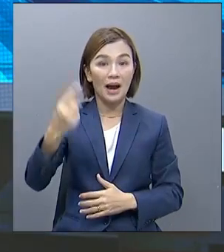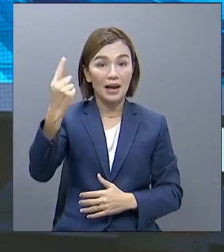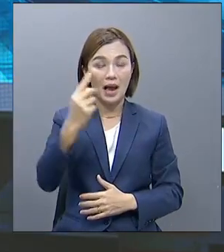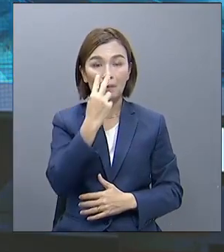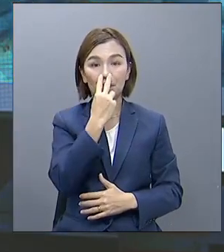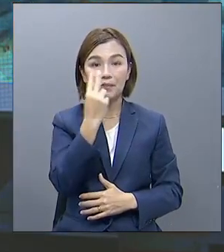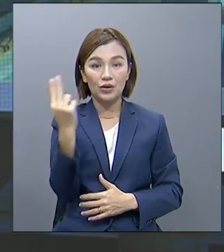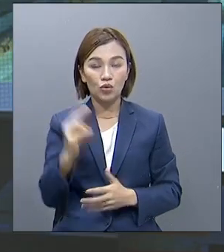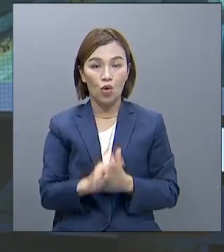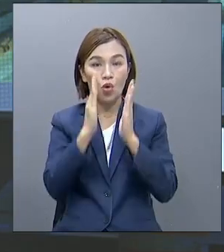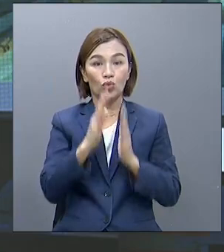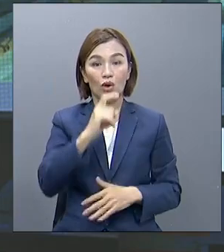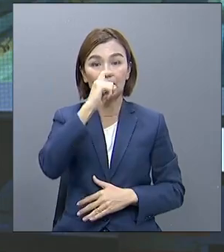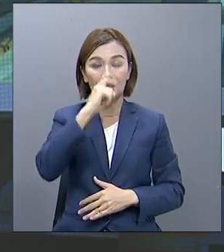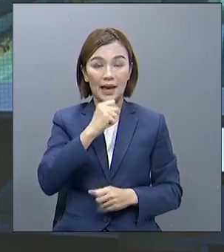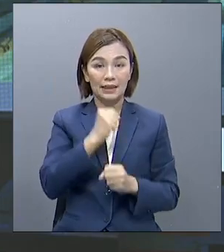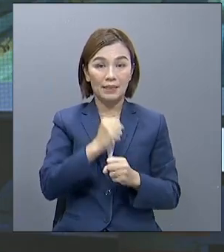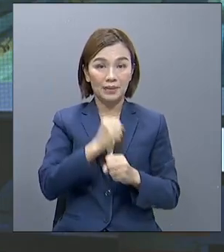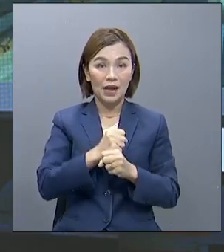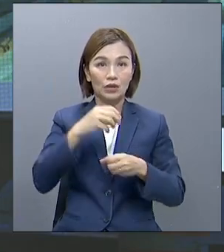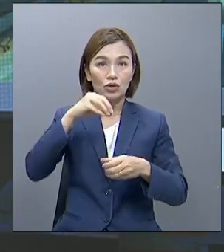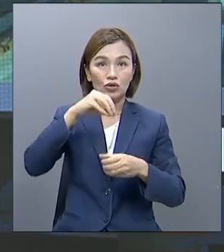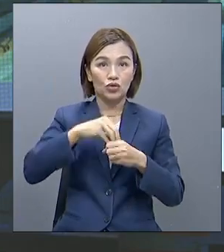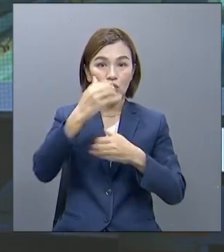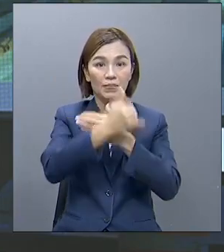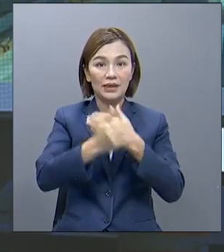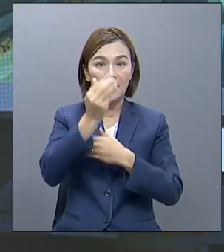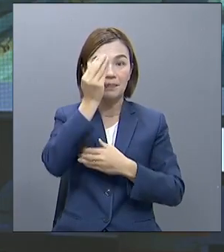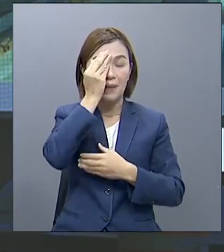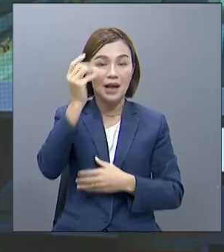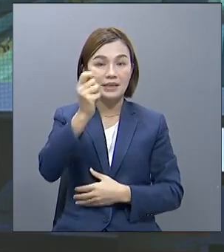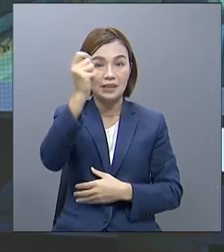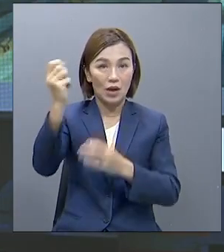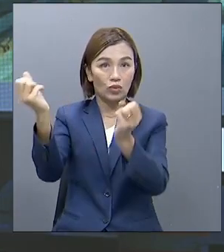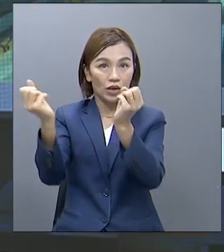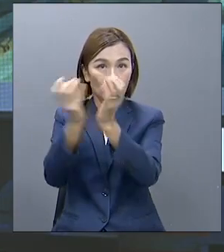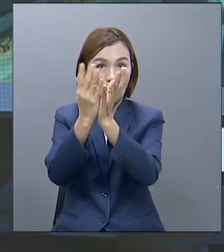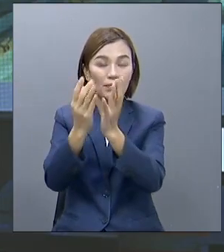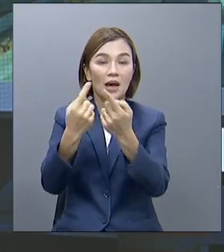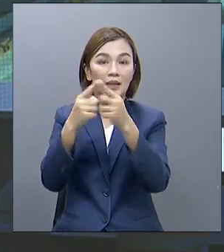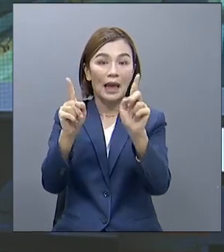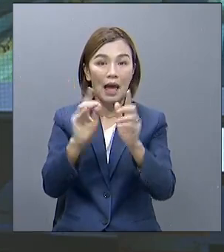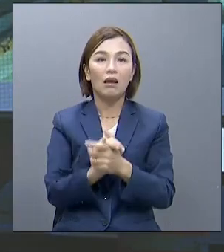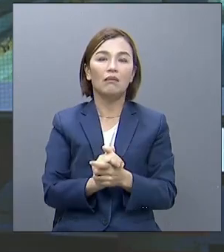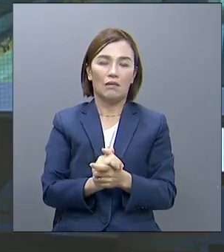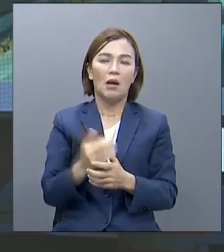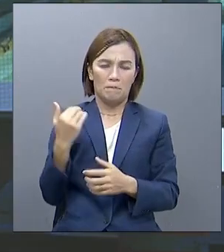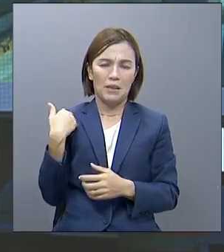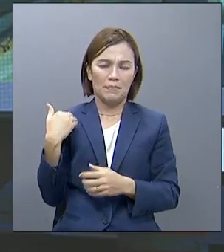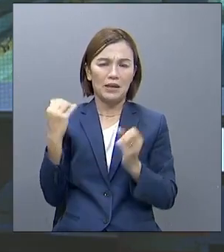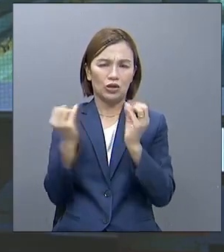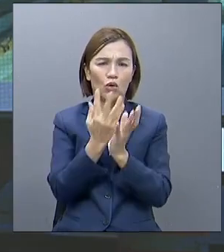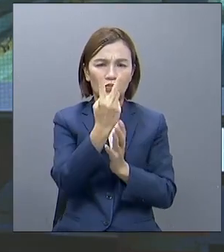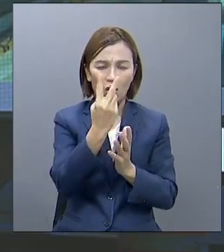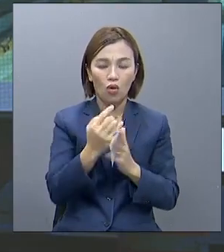ค่แรงงานไทยที่ไปทำงานที่ประเทศอิสราเอลจะได้รับผลกระทบนะคะแต่ว่าแรงงานไทยที่เตรียมตัวจะเดินทางไปก็ได้รับ